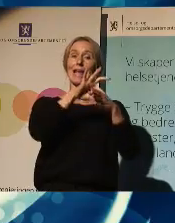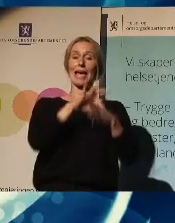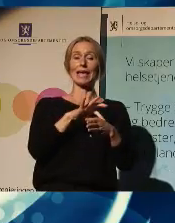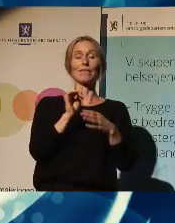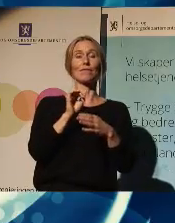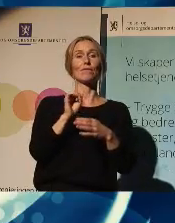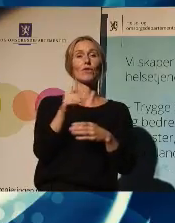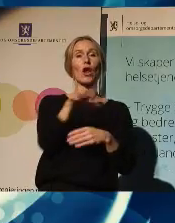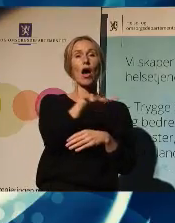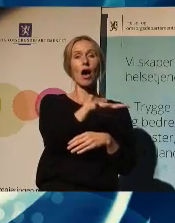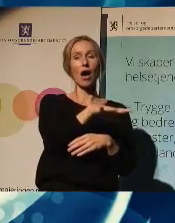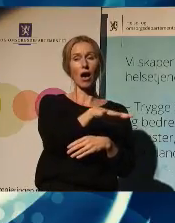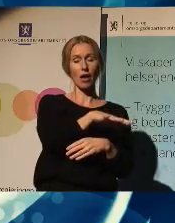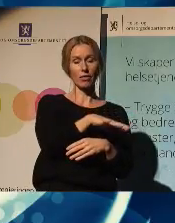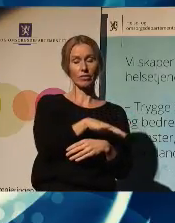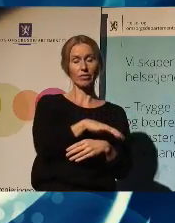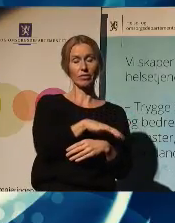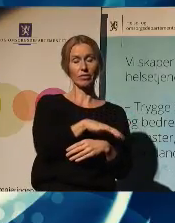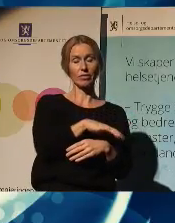alle